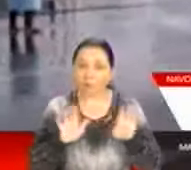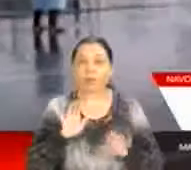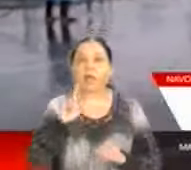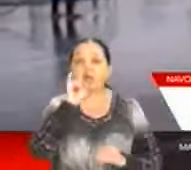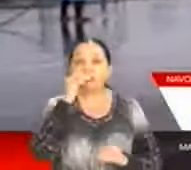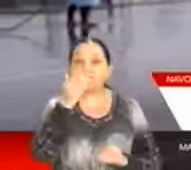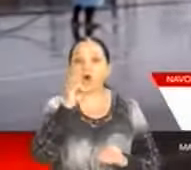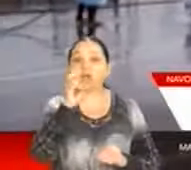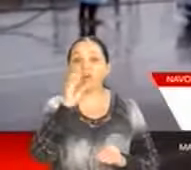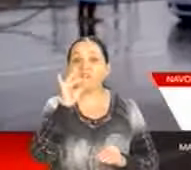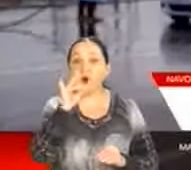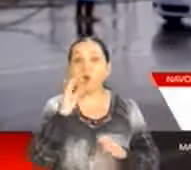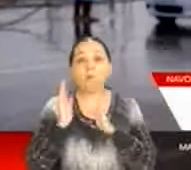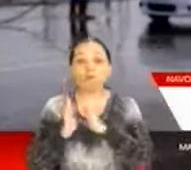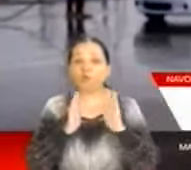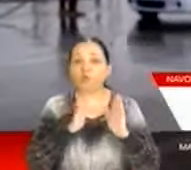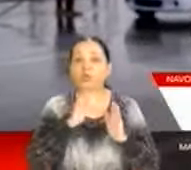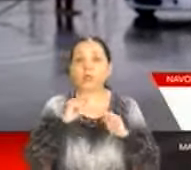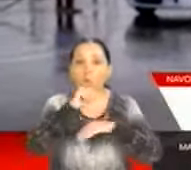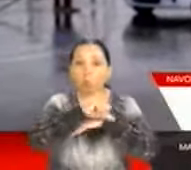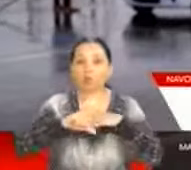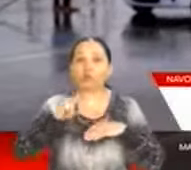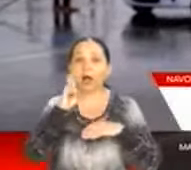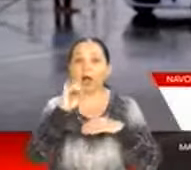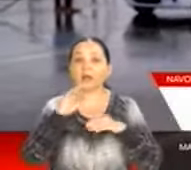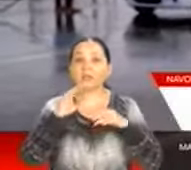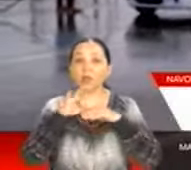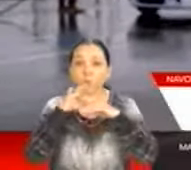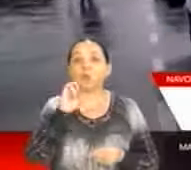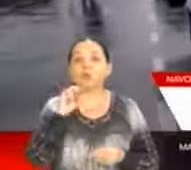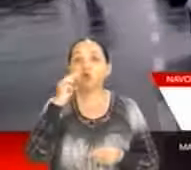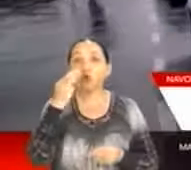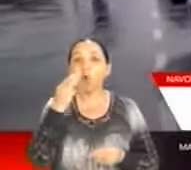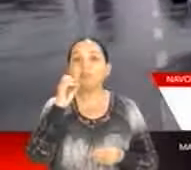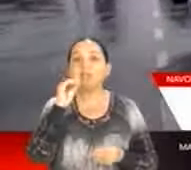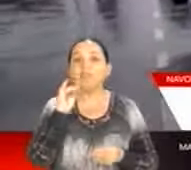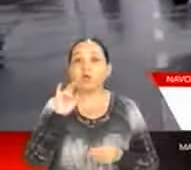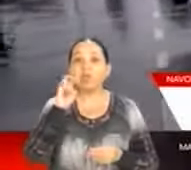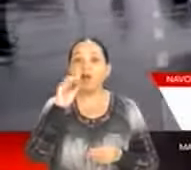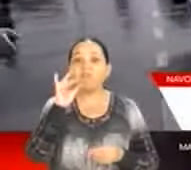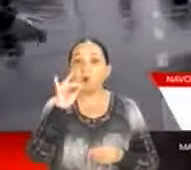degani. Samarqand Navoiy muntazam nazorat postida karantin hududi tashkil etilgan bo'lib,